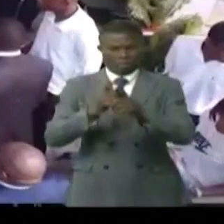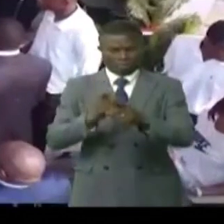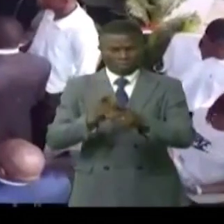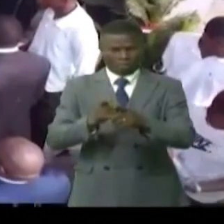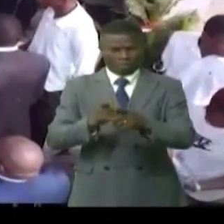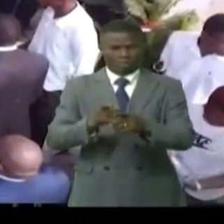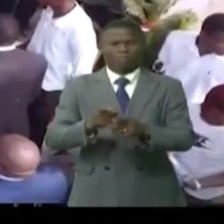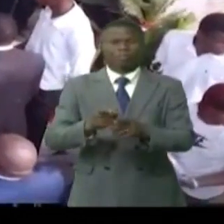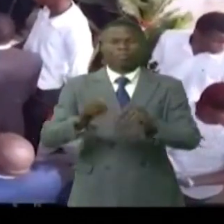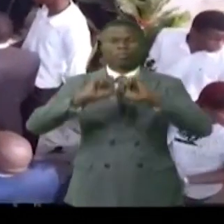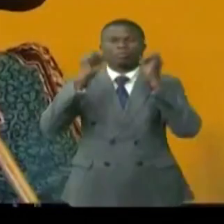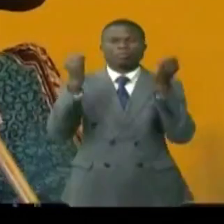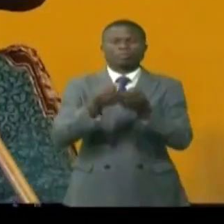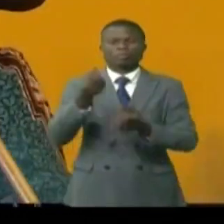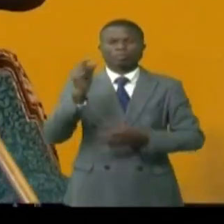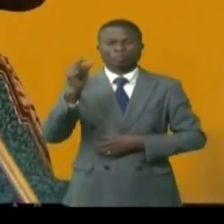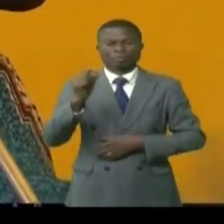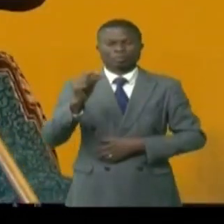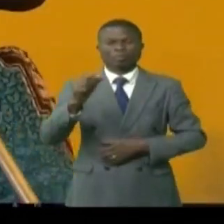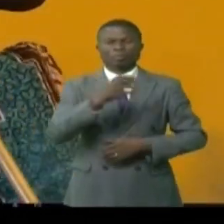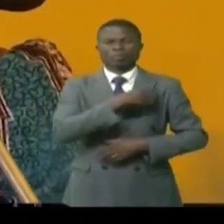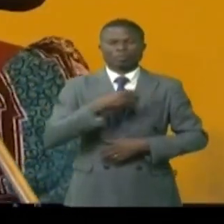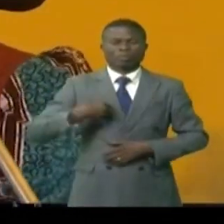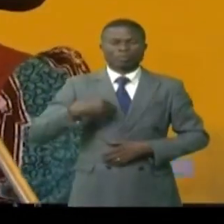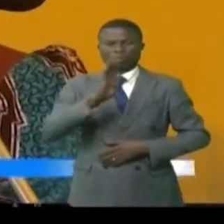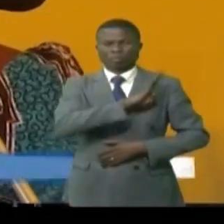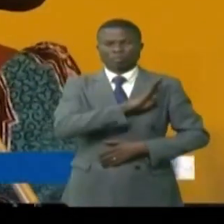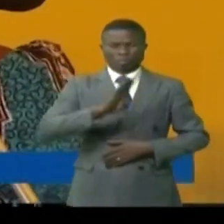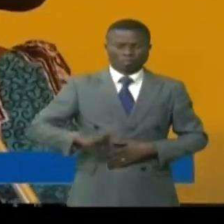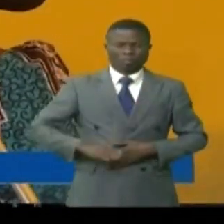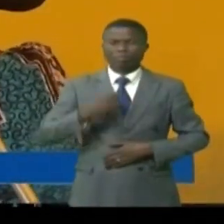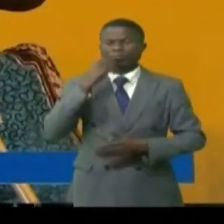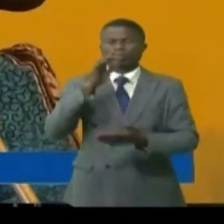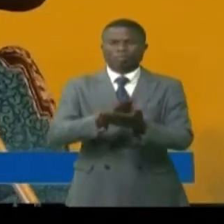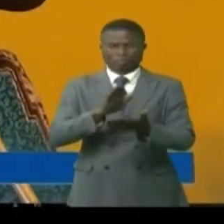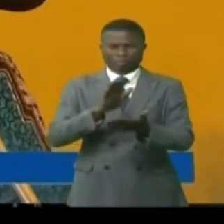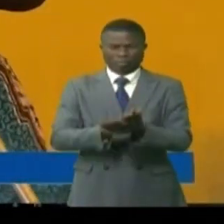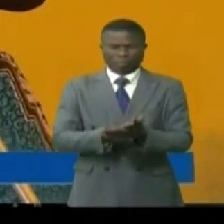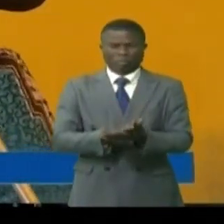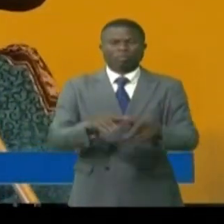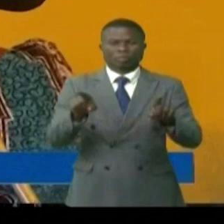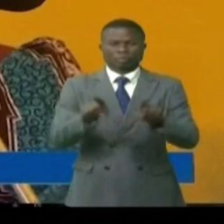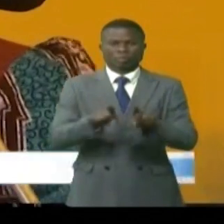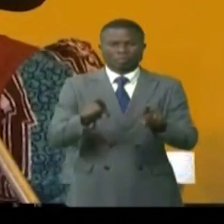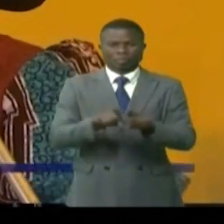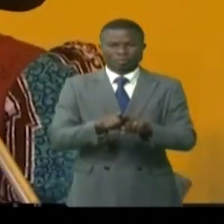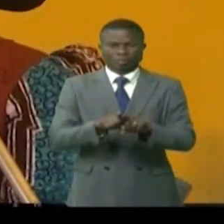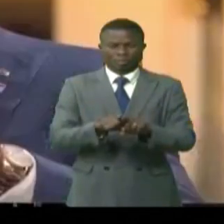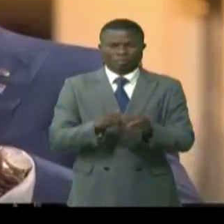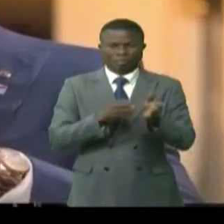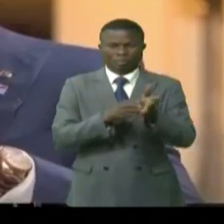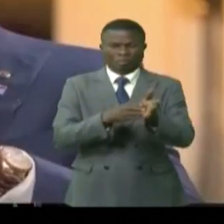redevance minière, la bourgoumestre de Dilala s'est félicitée. Comme nul ne l'ignore, m'inscrivant dans la vision du chef de